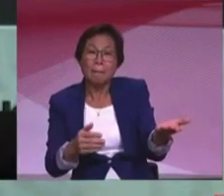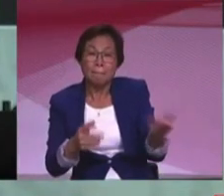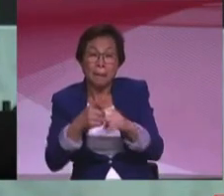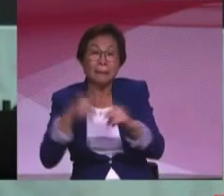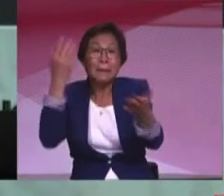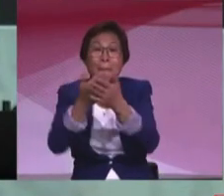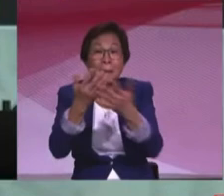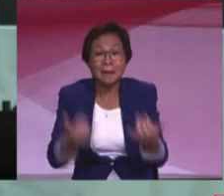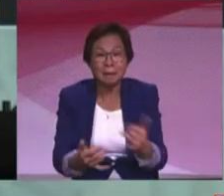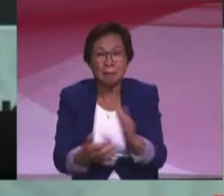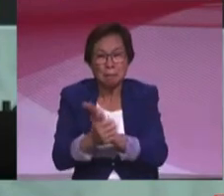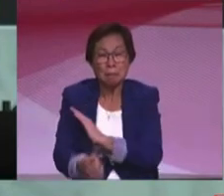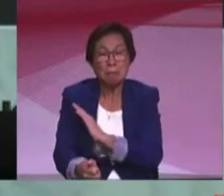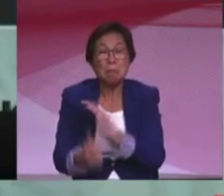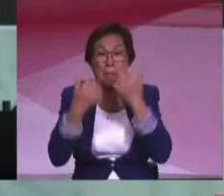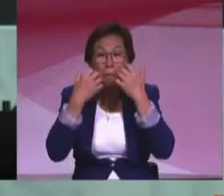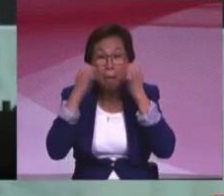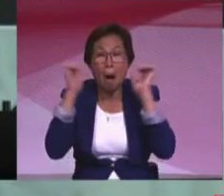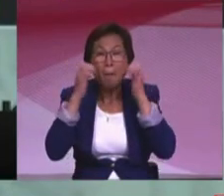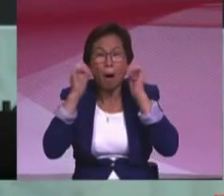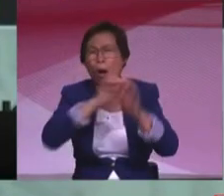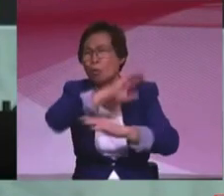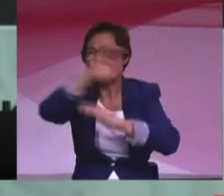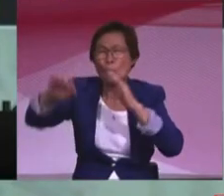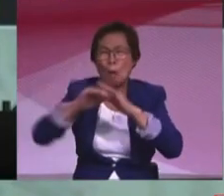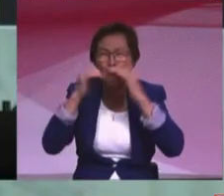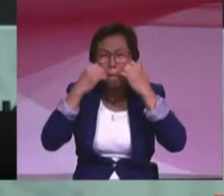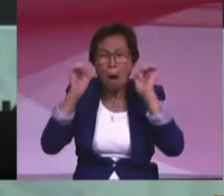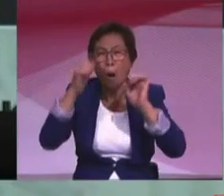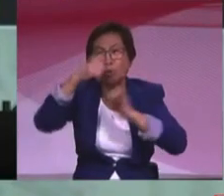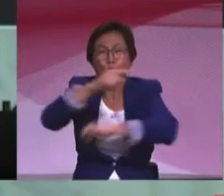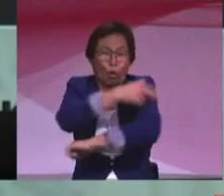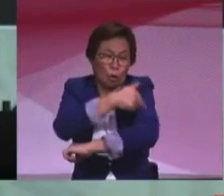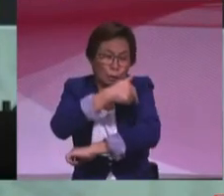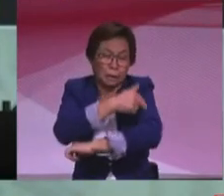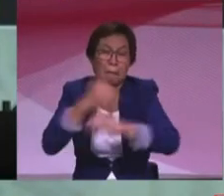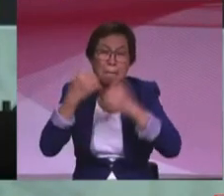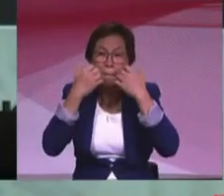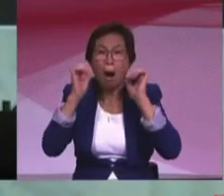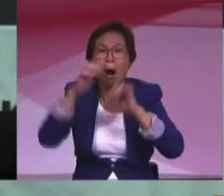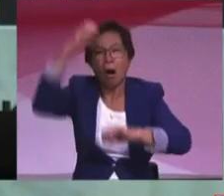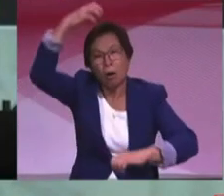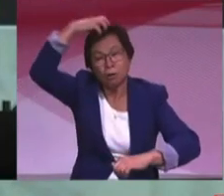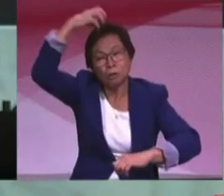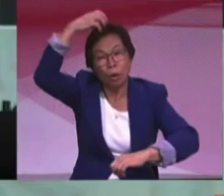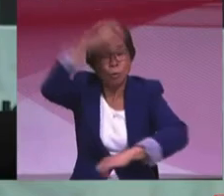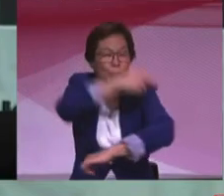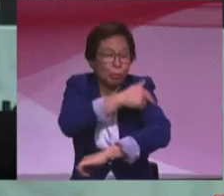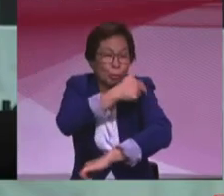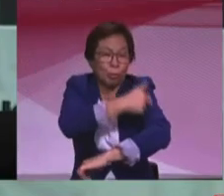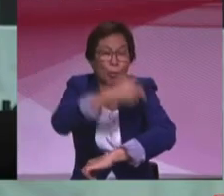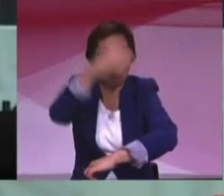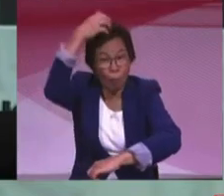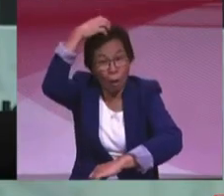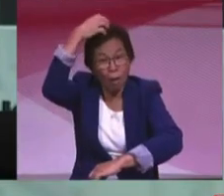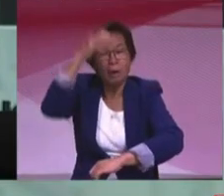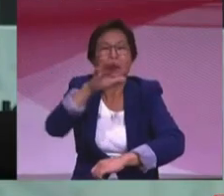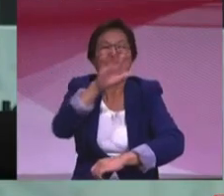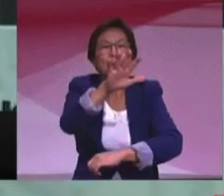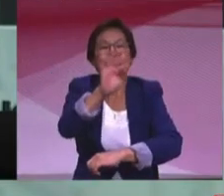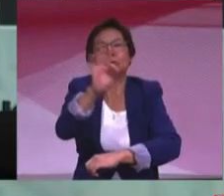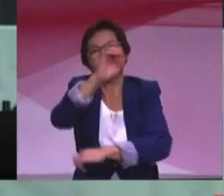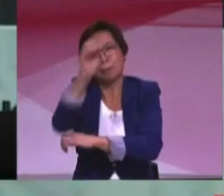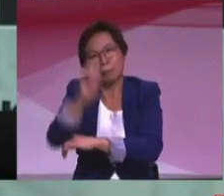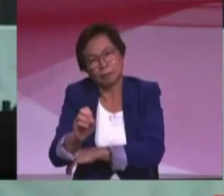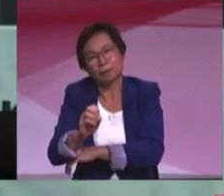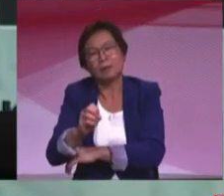kemampuan total kemampuan keseluruhan untuk hospital di Selangor adalah 59%. Jadi kita masih